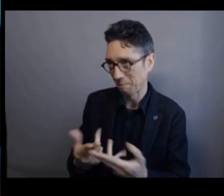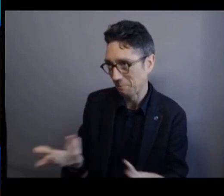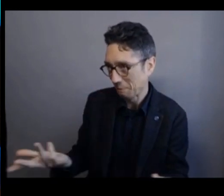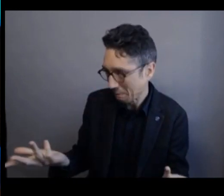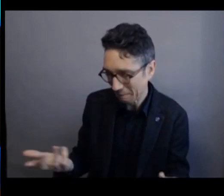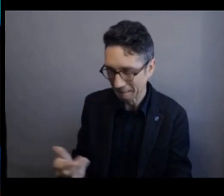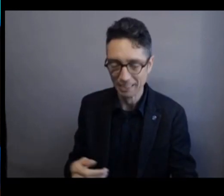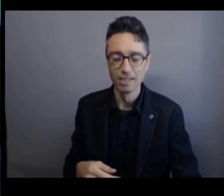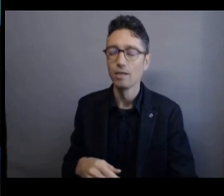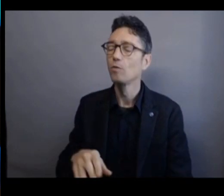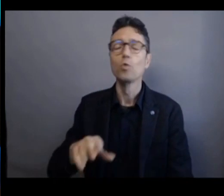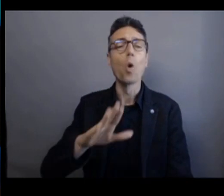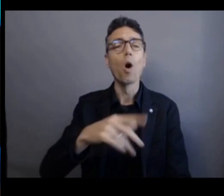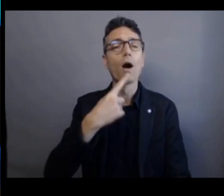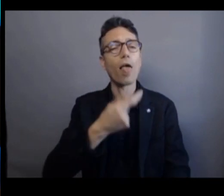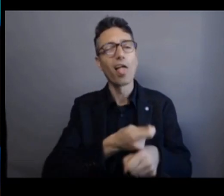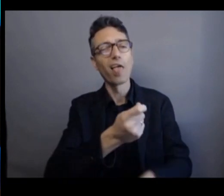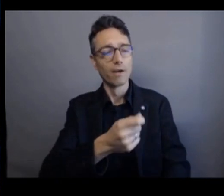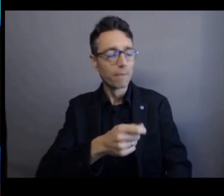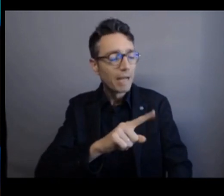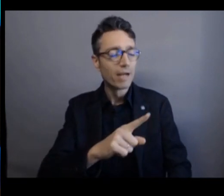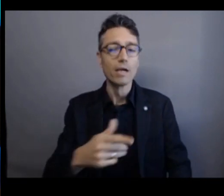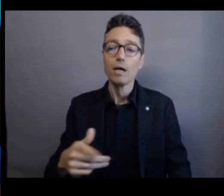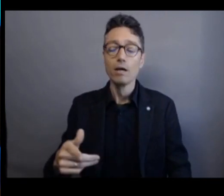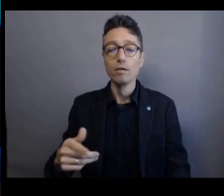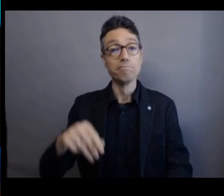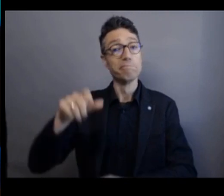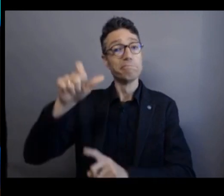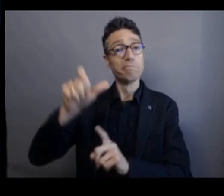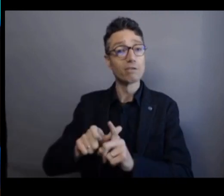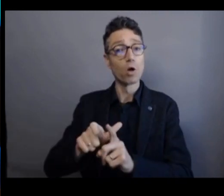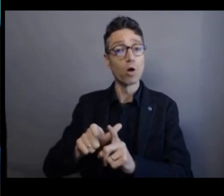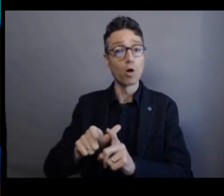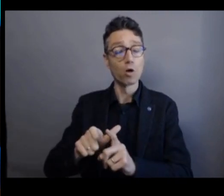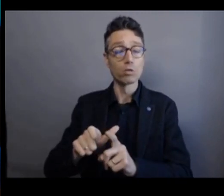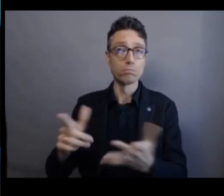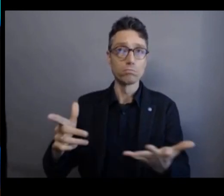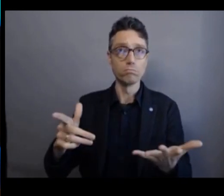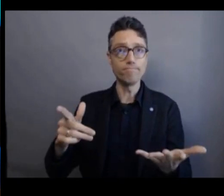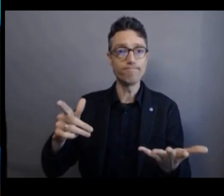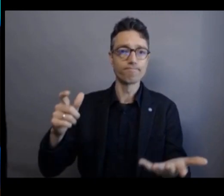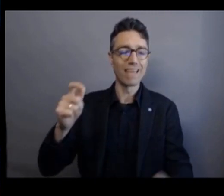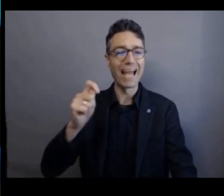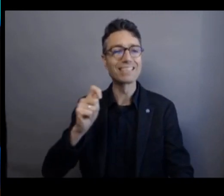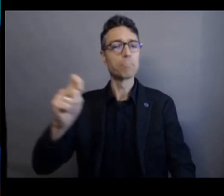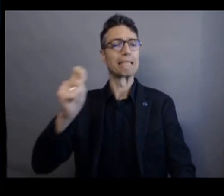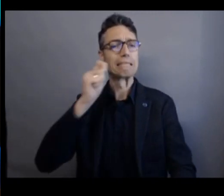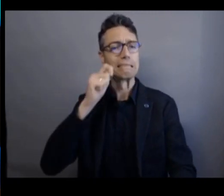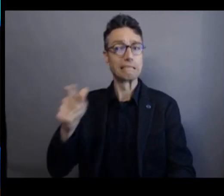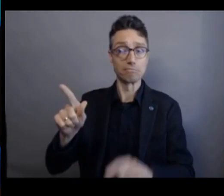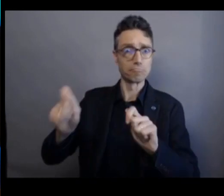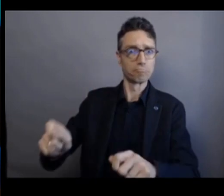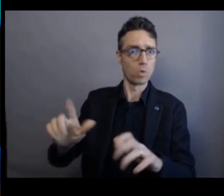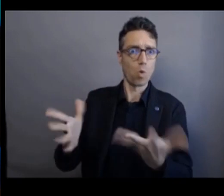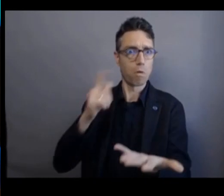Je vous chipote, oui. Mais parce qu'après tout, on pourrait très bien imaginer qu'une personne qui connaît l'hôtel, qui connaît le cheminement, c'est quoi l'apport en fait de